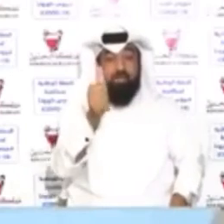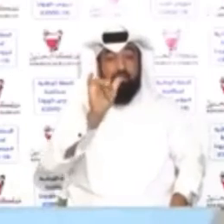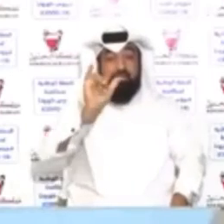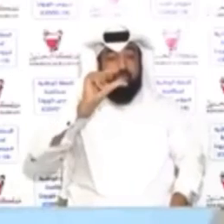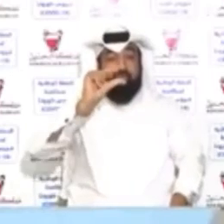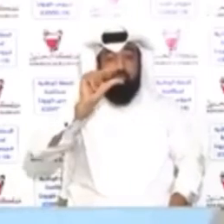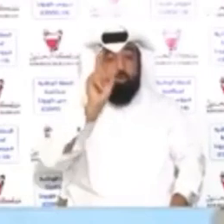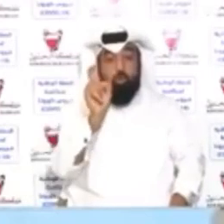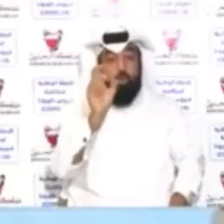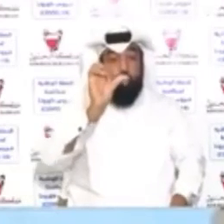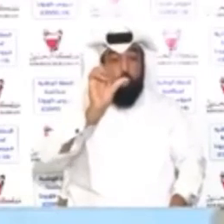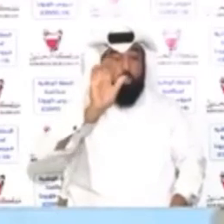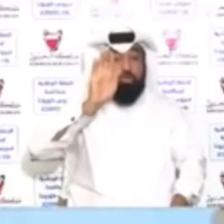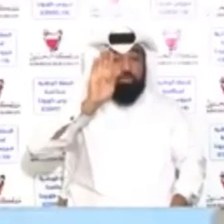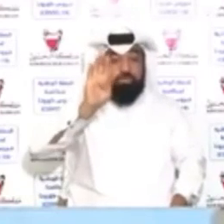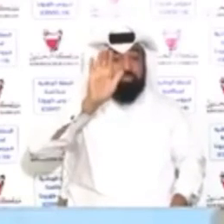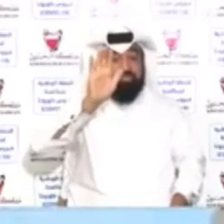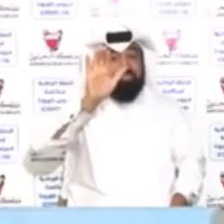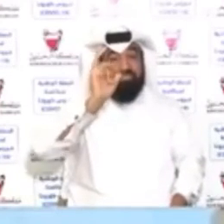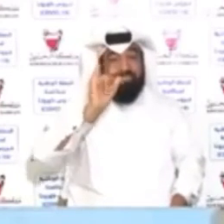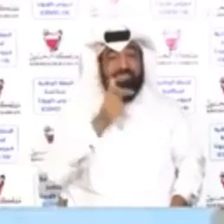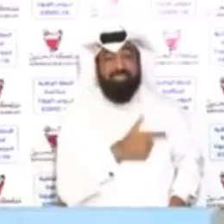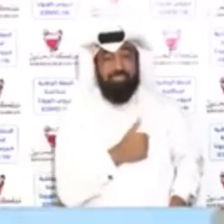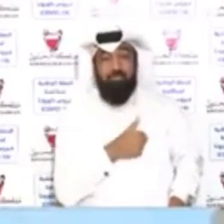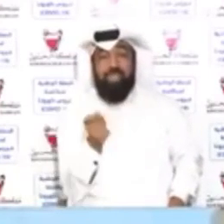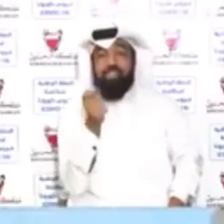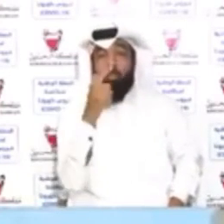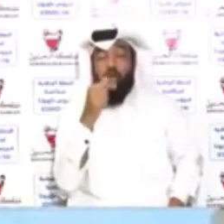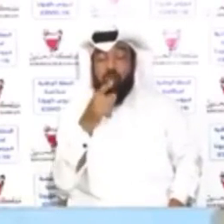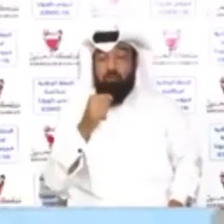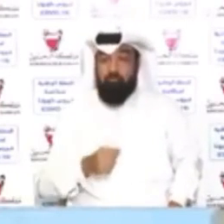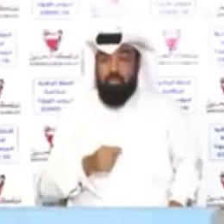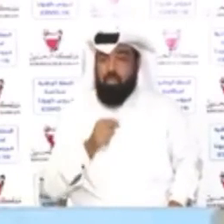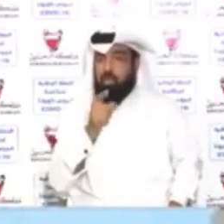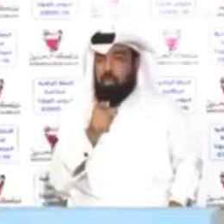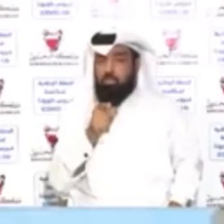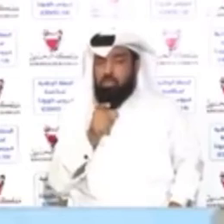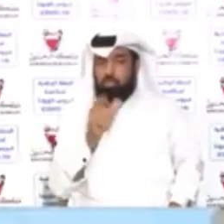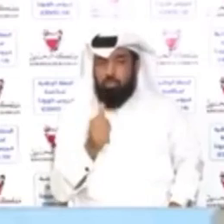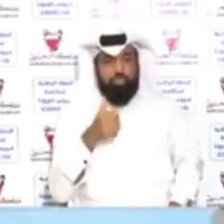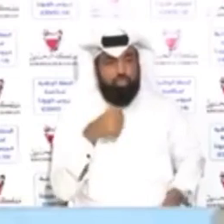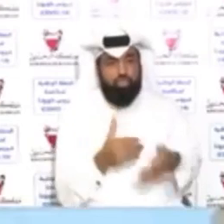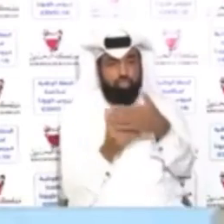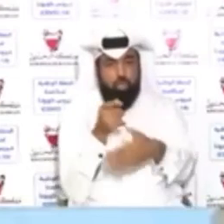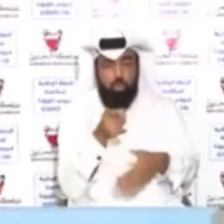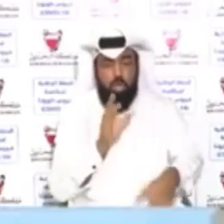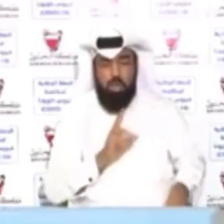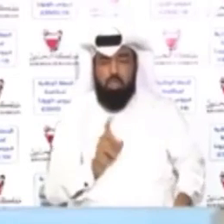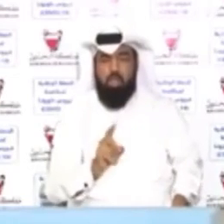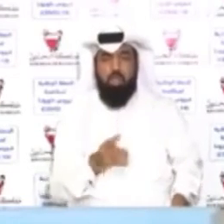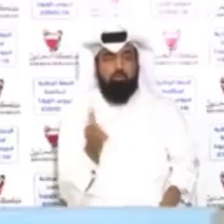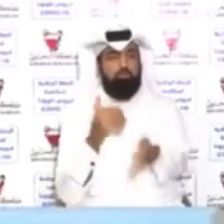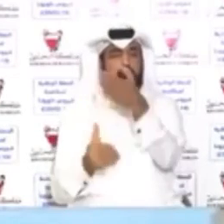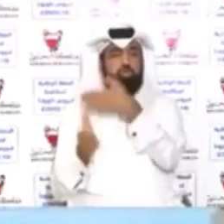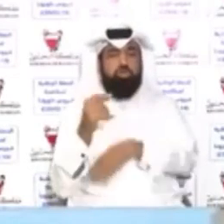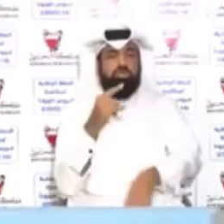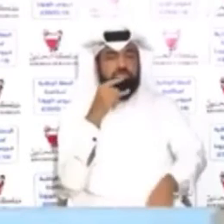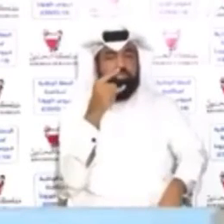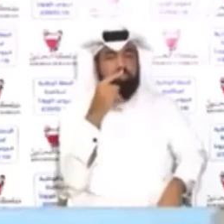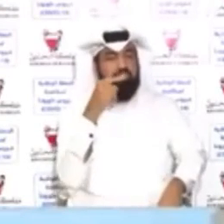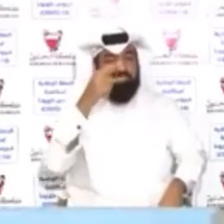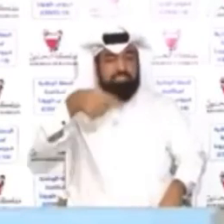دواء الهيدروكسي كلوروكوين للعلم طبعا احنا استخدمناه سنين عديدة، هو ليس بدواء جديد، واستخدمناه لأكثر من نوع من